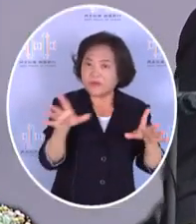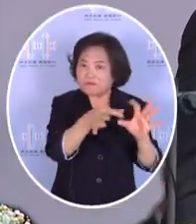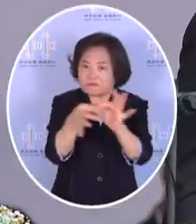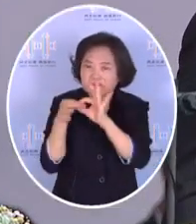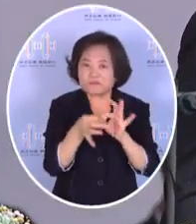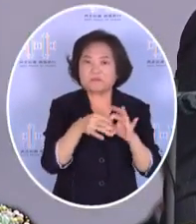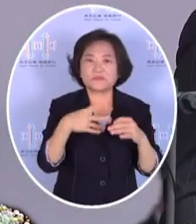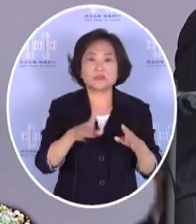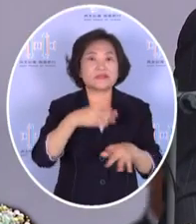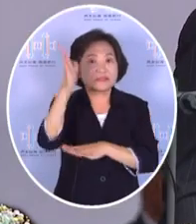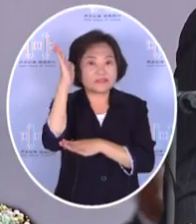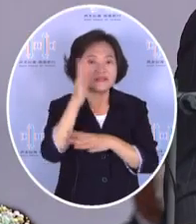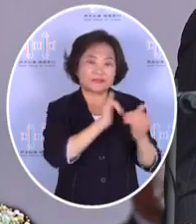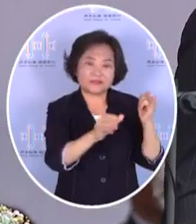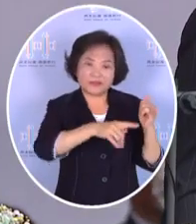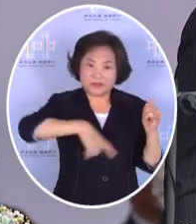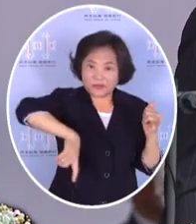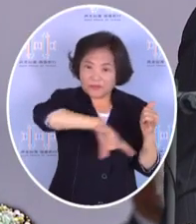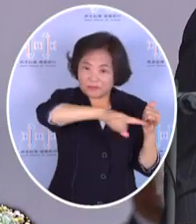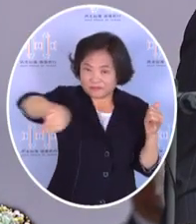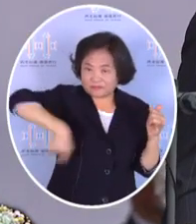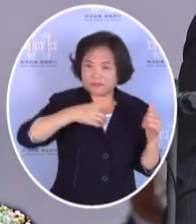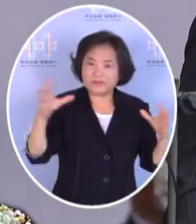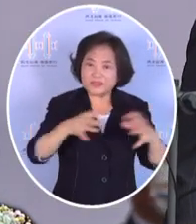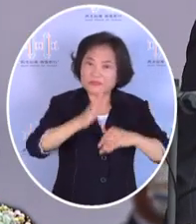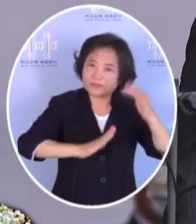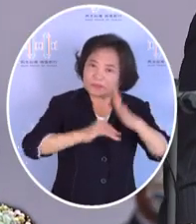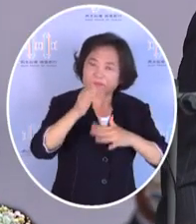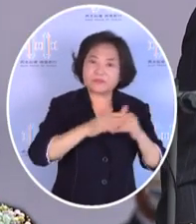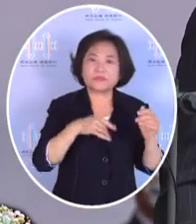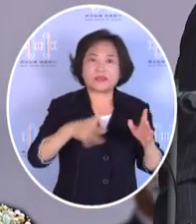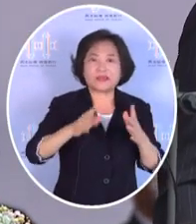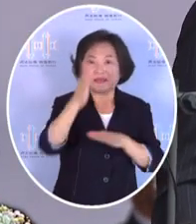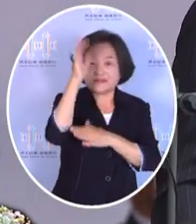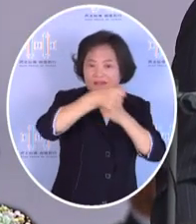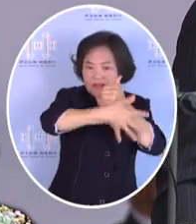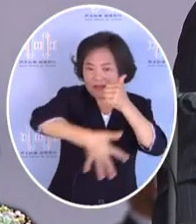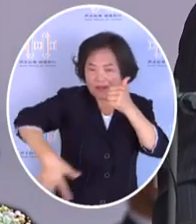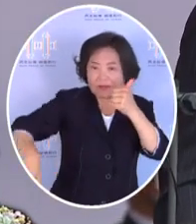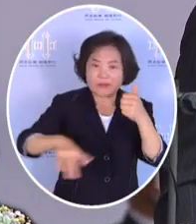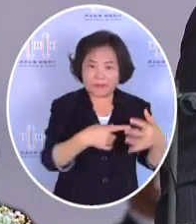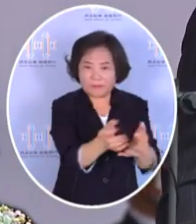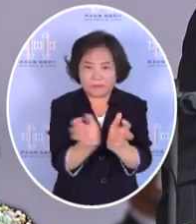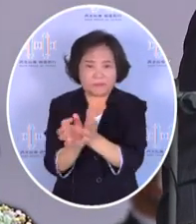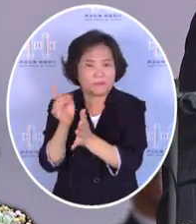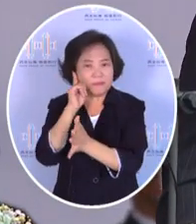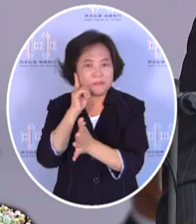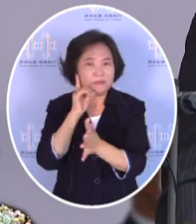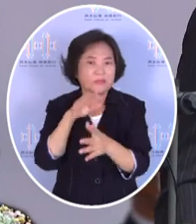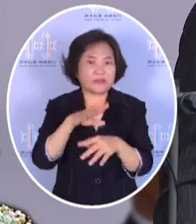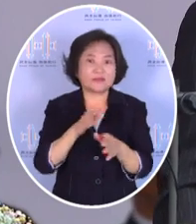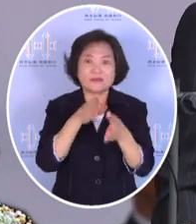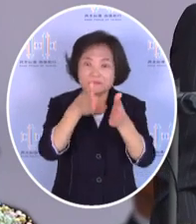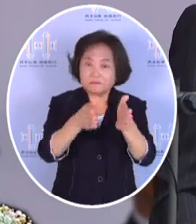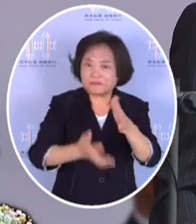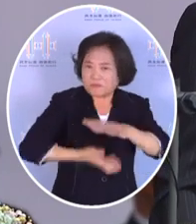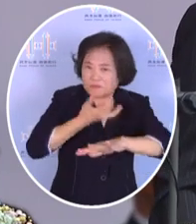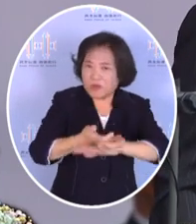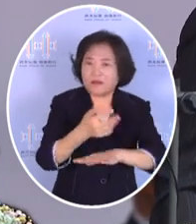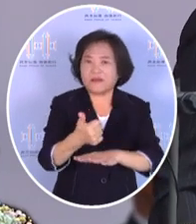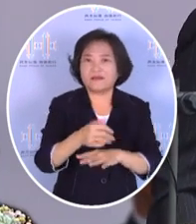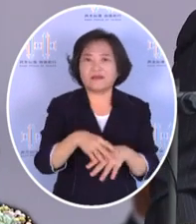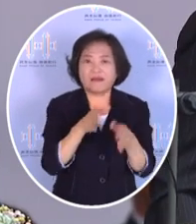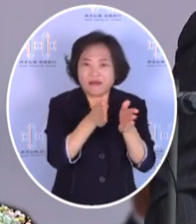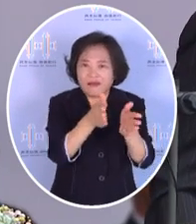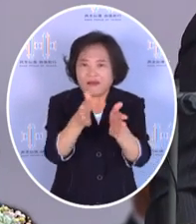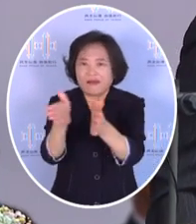且整合政府跟民间的资源以及跨部会的能量，全力全方位的投入，让